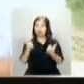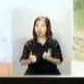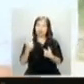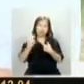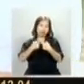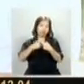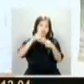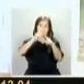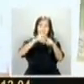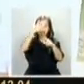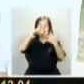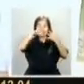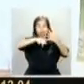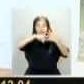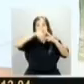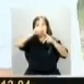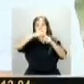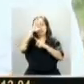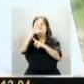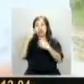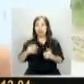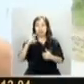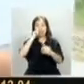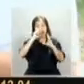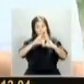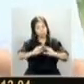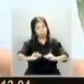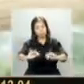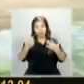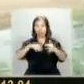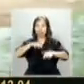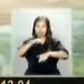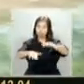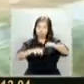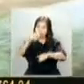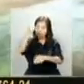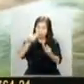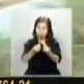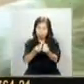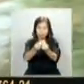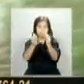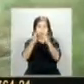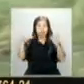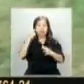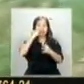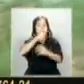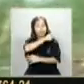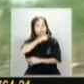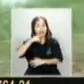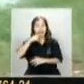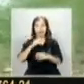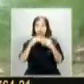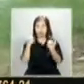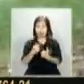ายพฤษภาคมท่านดูดิครับเดินข้ามได้มีแต่ทรายครับ ปัญหาน้ำในแม่น้ำวังแห้งข